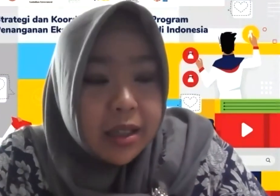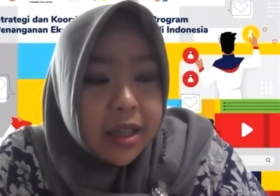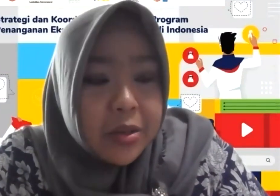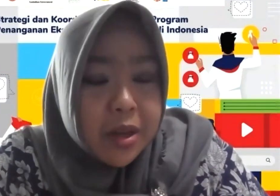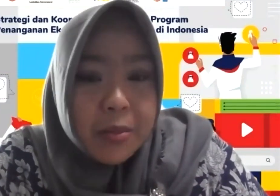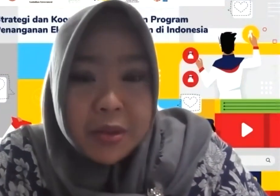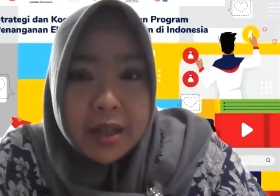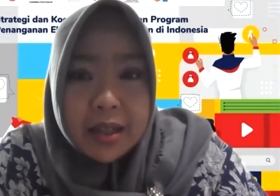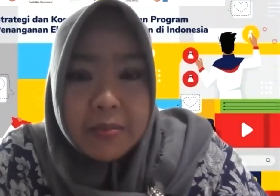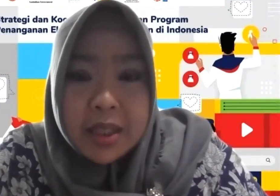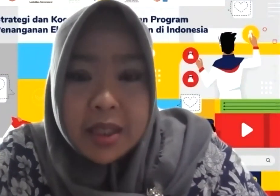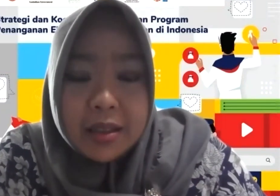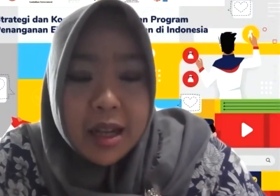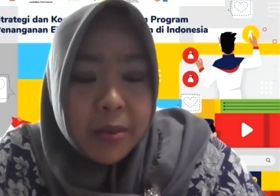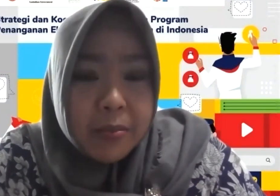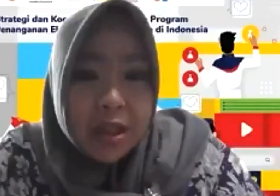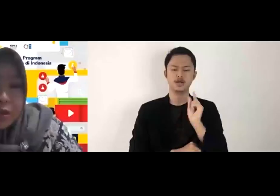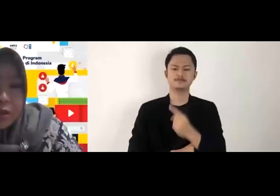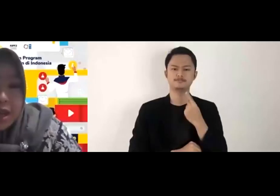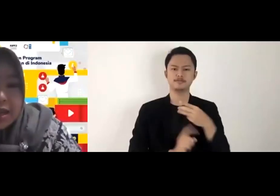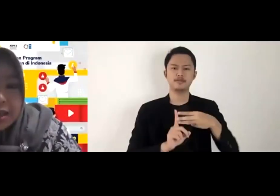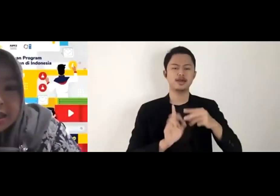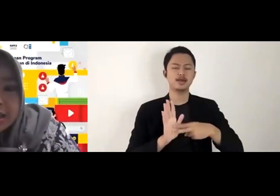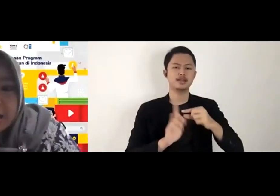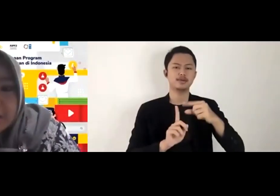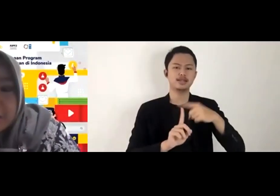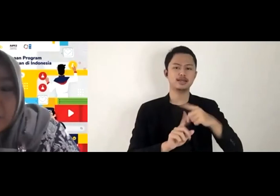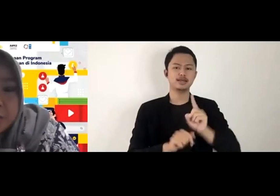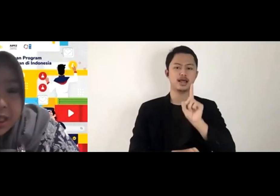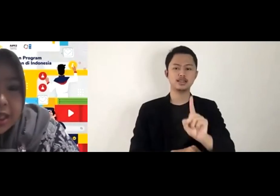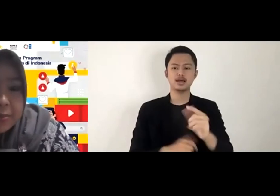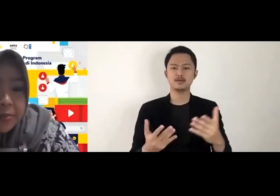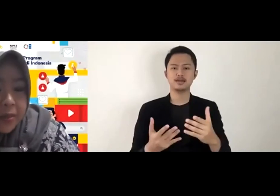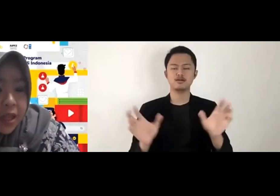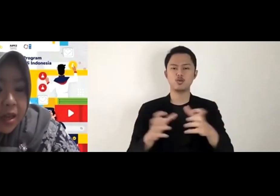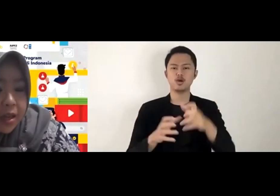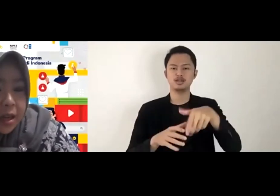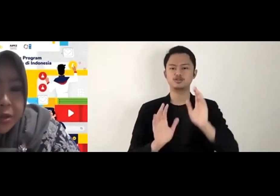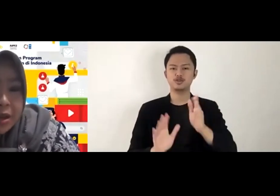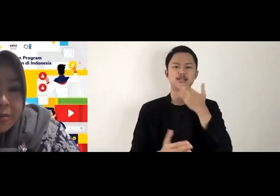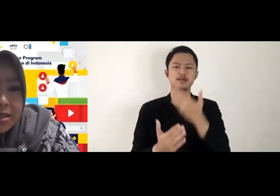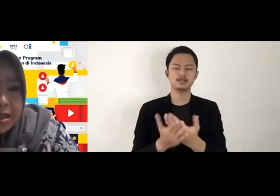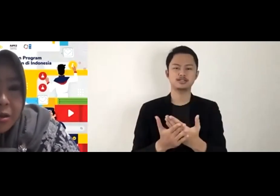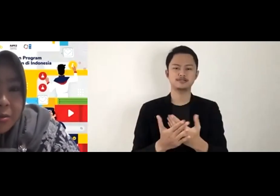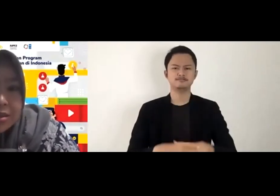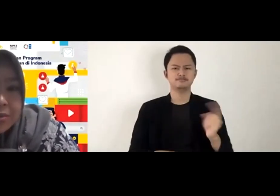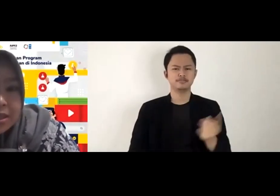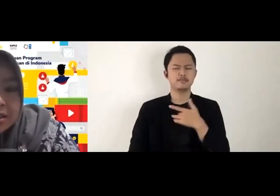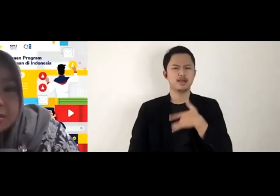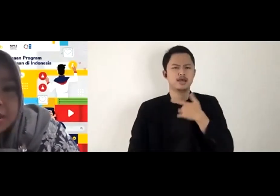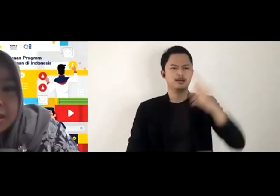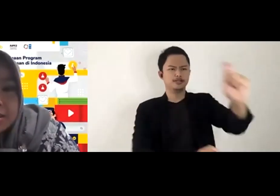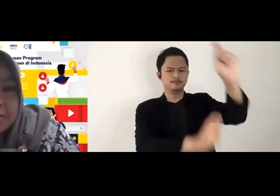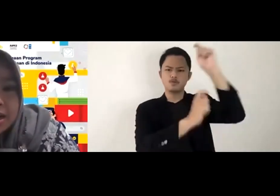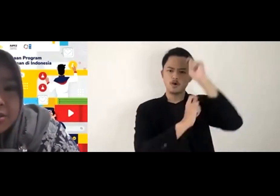yang sudah mengundang kami dari BNPB untuk hadir di dalam forum ini kami juga merasa terhormat